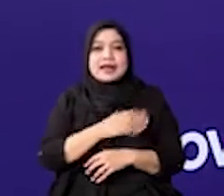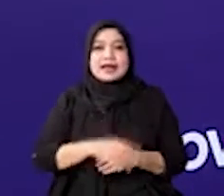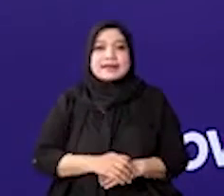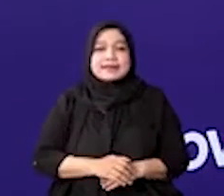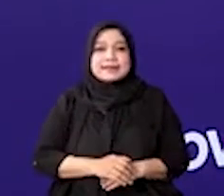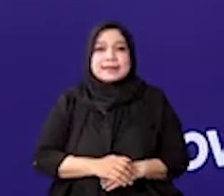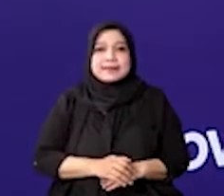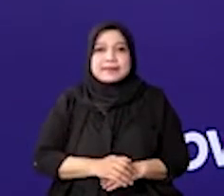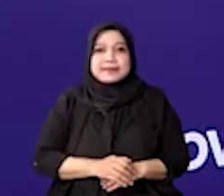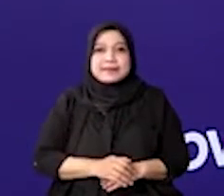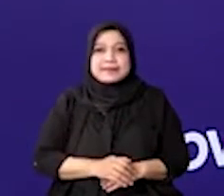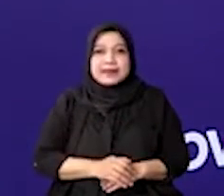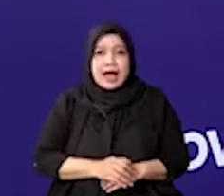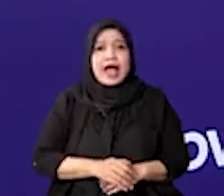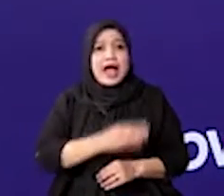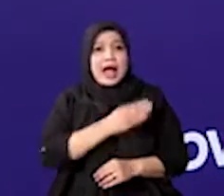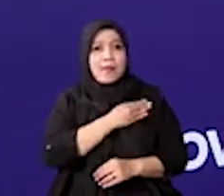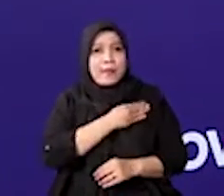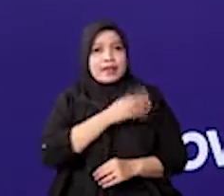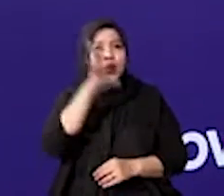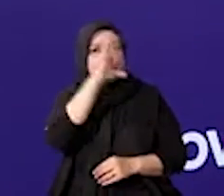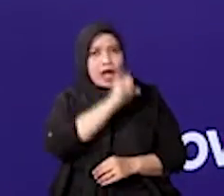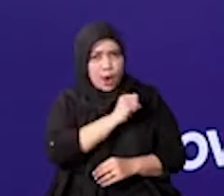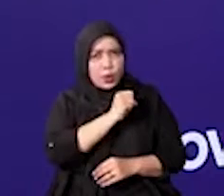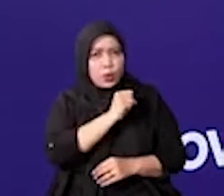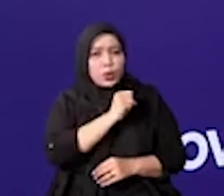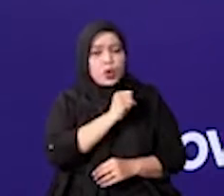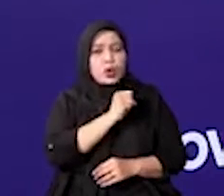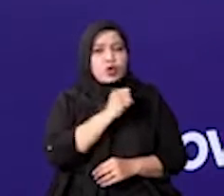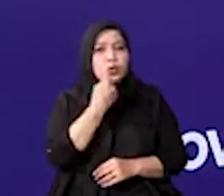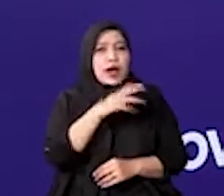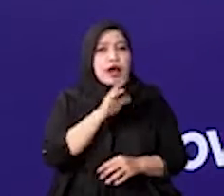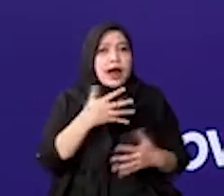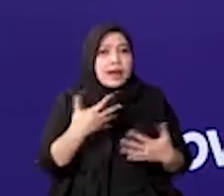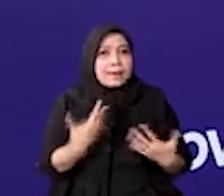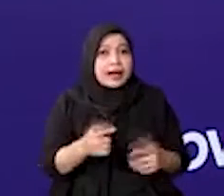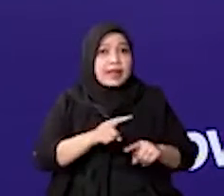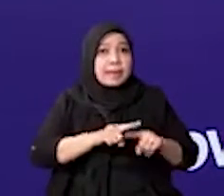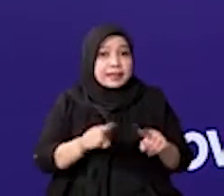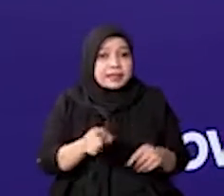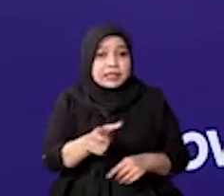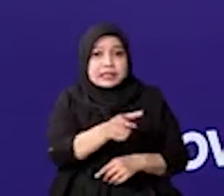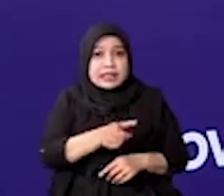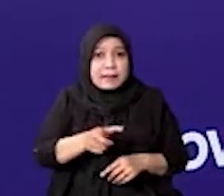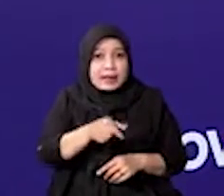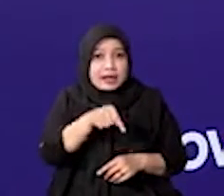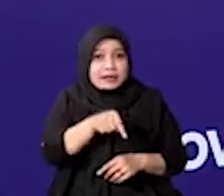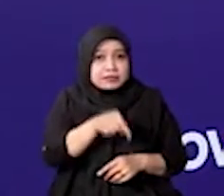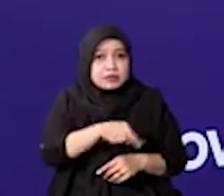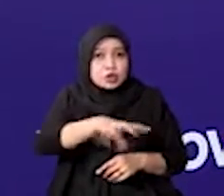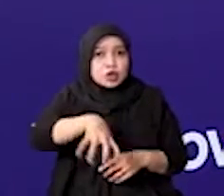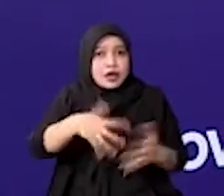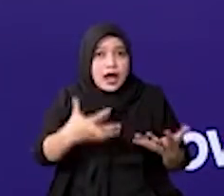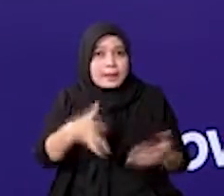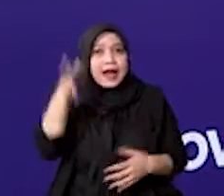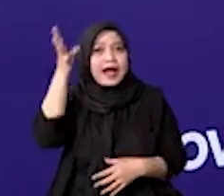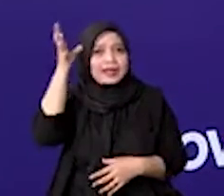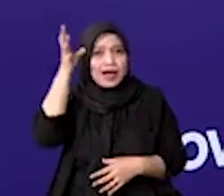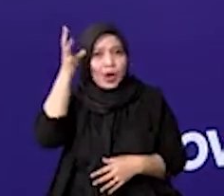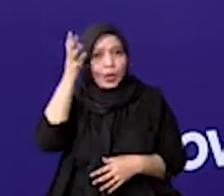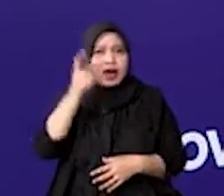kita bisa lihat tapi kalau ke tingkat kecamatan kan kita tidak bisa lihat Bagaimana caranya masyarakat bisa ee dapat informasi ataupun bisa